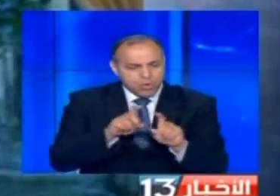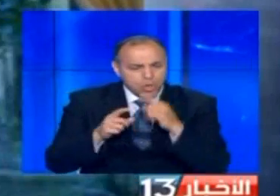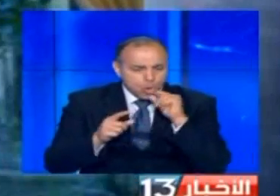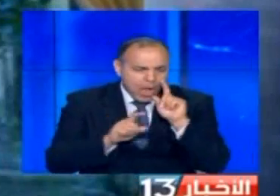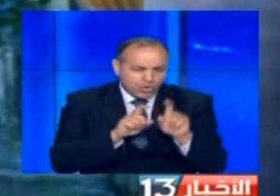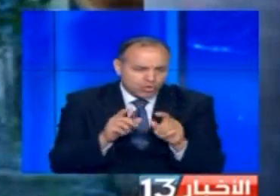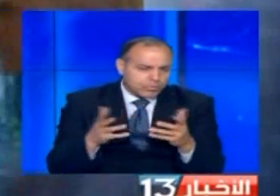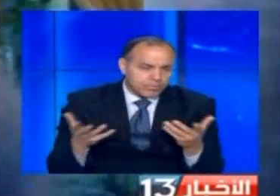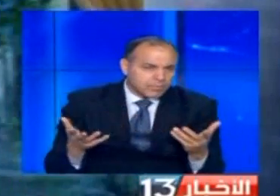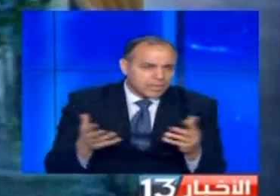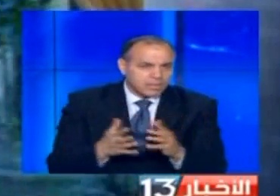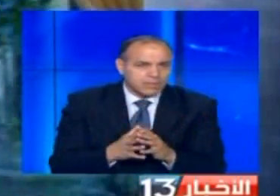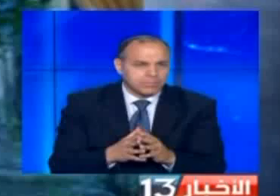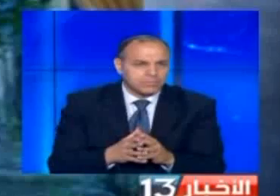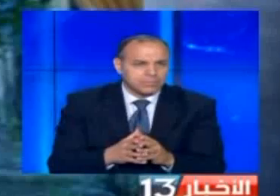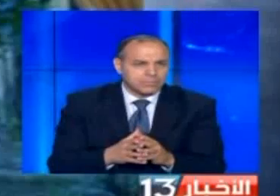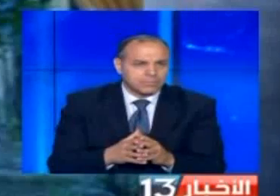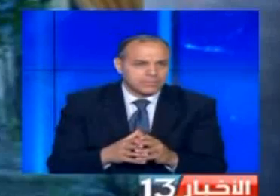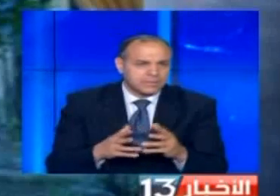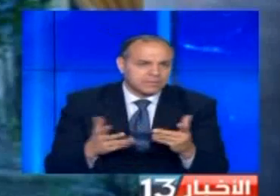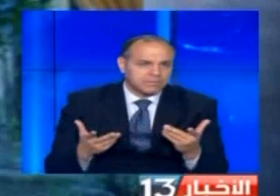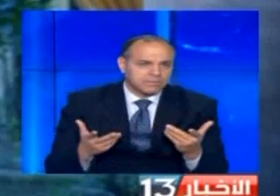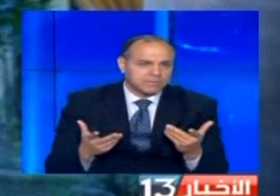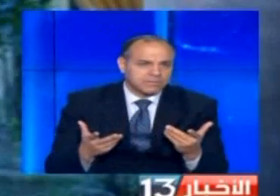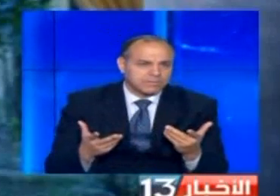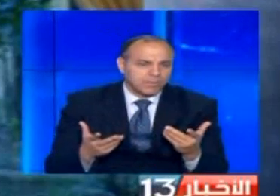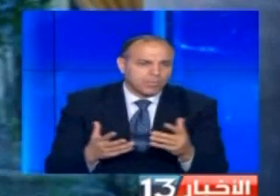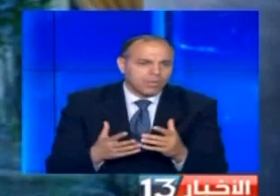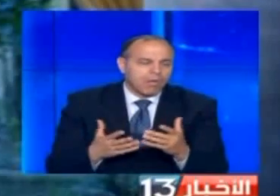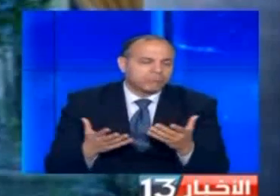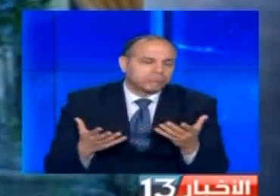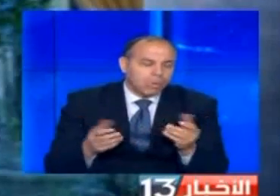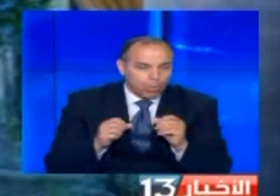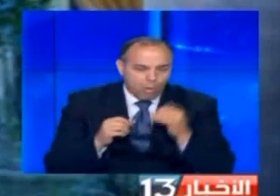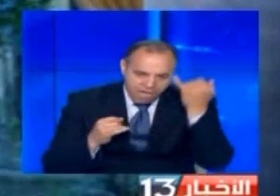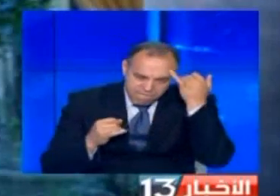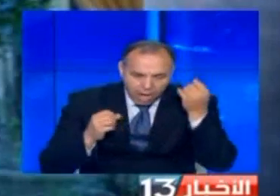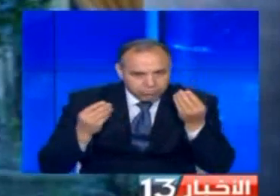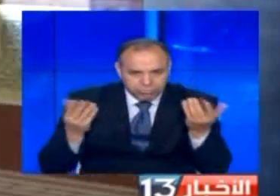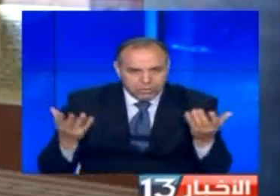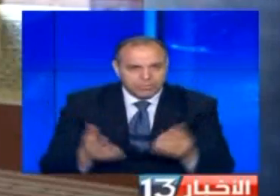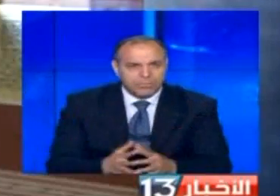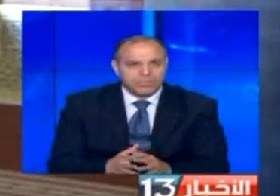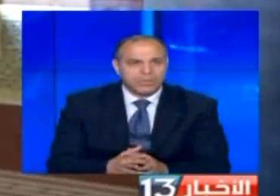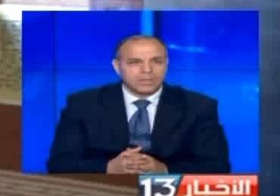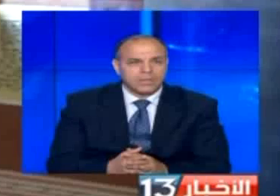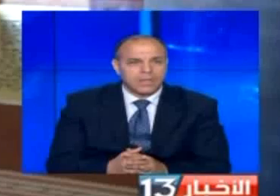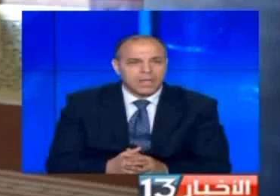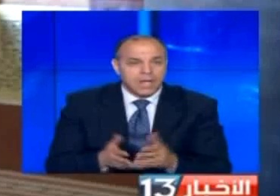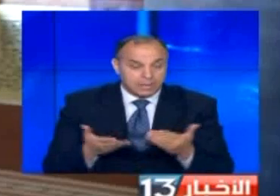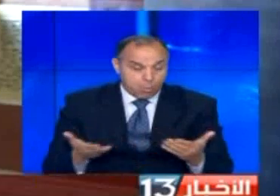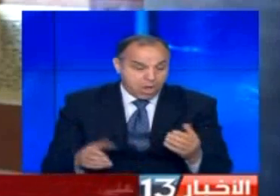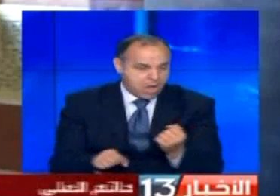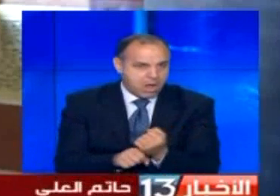يناقش يعني يناقش كيف فيني اقول لك يعني ناقش امور وافكار وافكار راهنه انه راهن